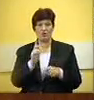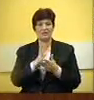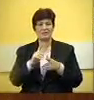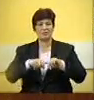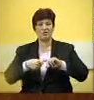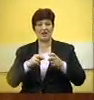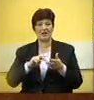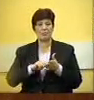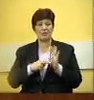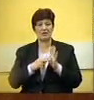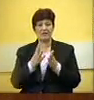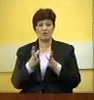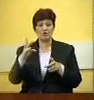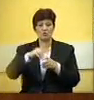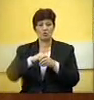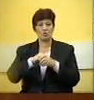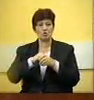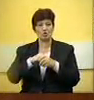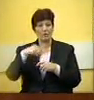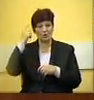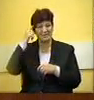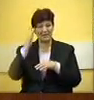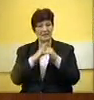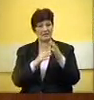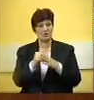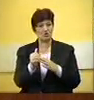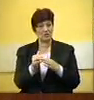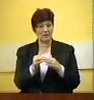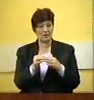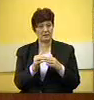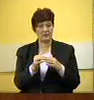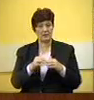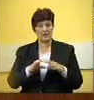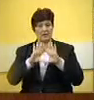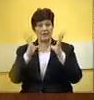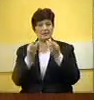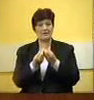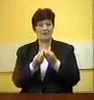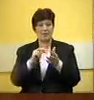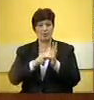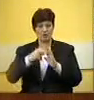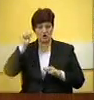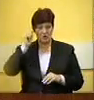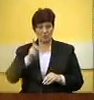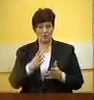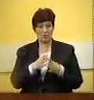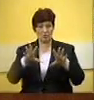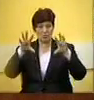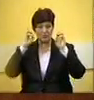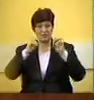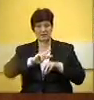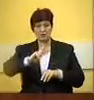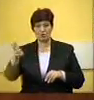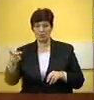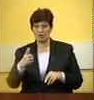nije samo stvar politike, ovo je stvar da uključujemo struku. I to sve političke partije moraju da budu svesne toga,